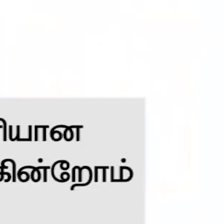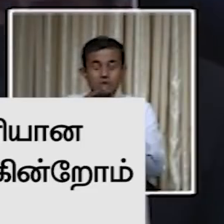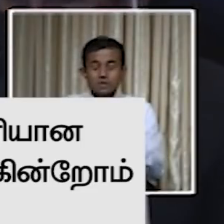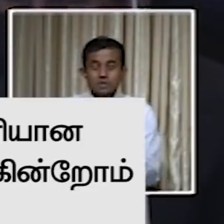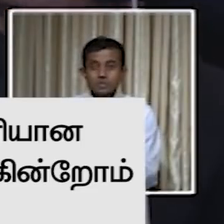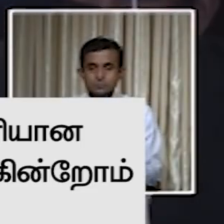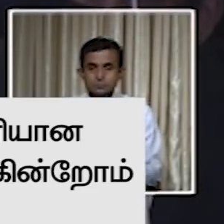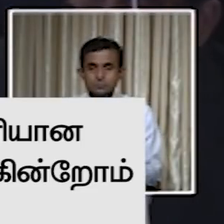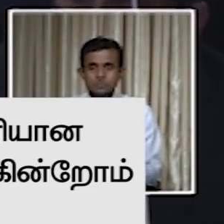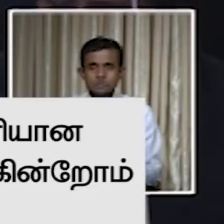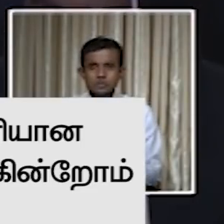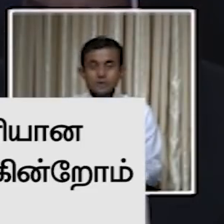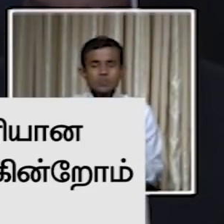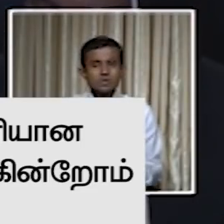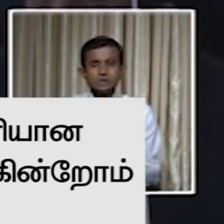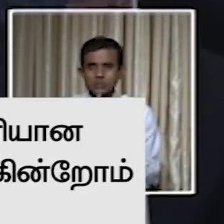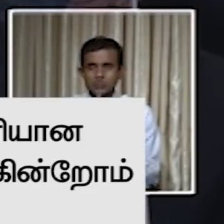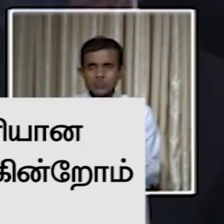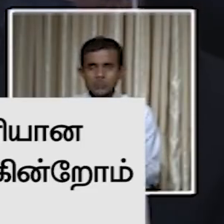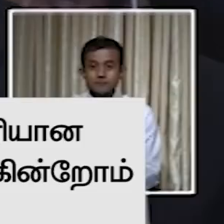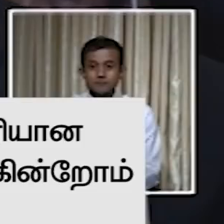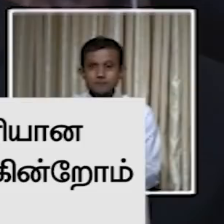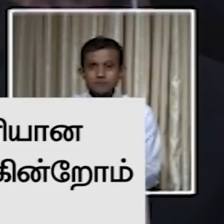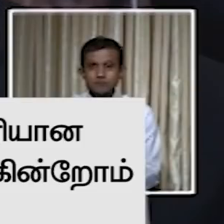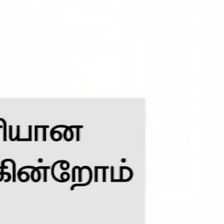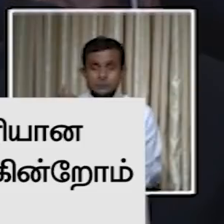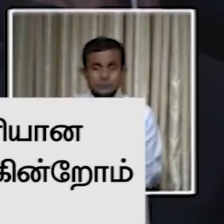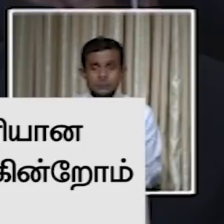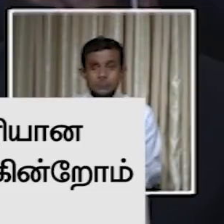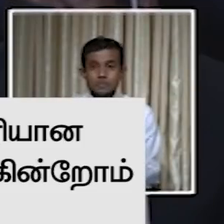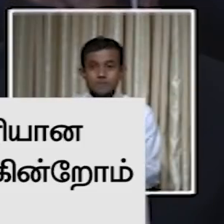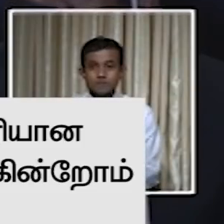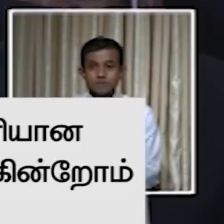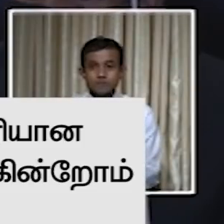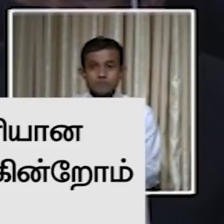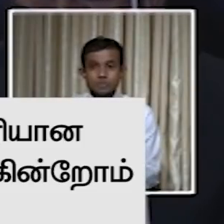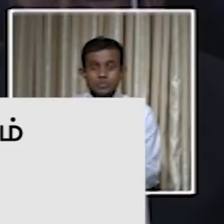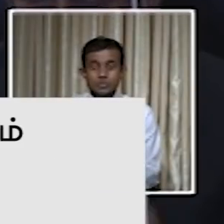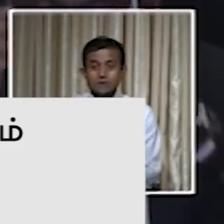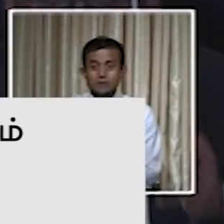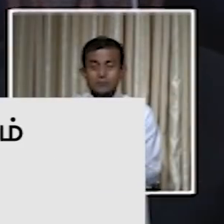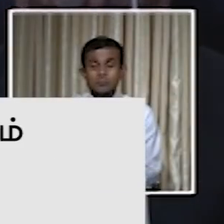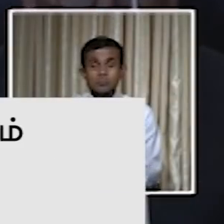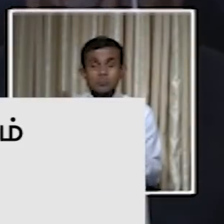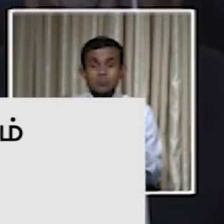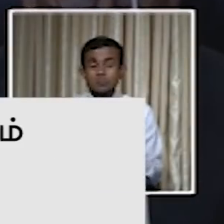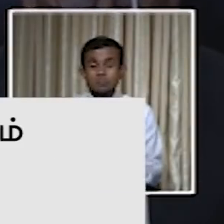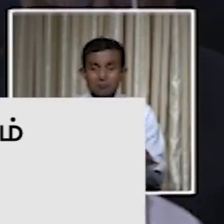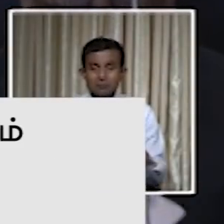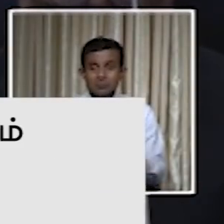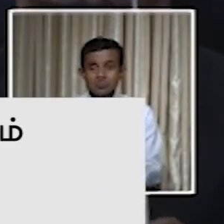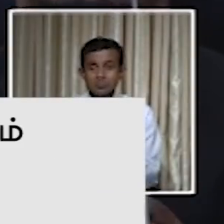பிலிமந்த ரஜே தம சங்வேகே பலகரன்னே இதாம அமானுஷிக்க பிலி லோவாக் மவித்தகரன ஆக்காரேந்த